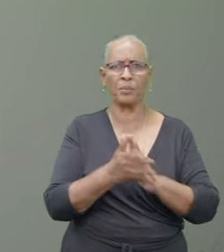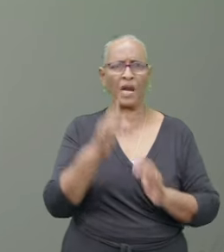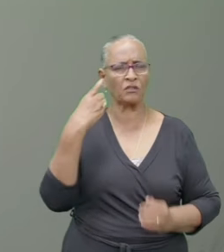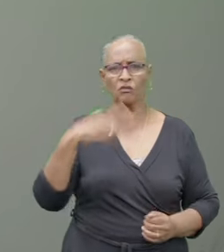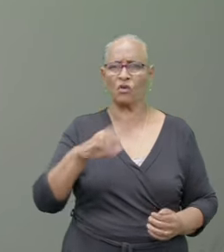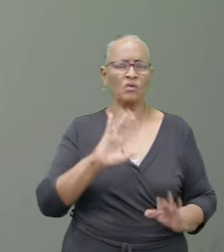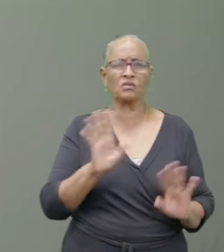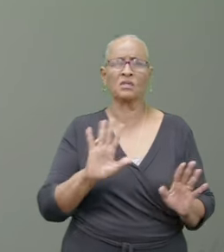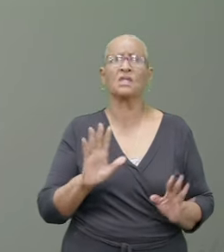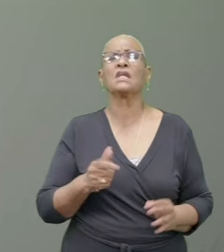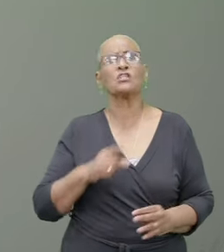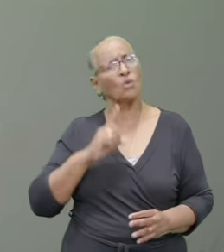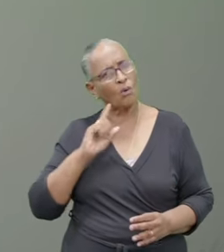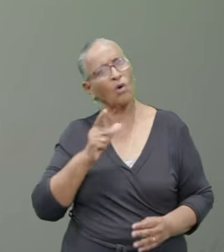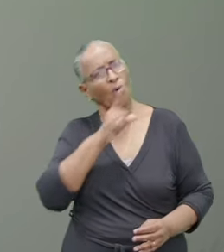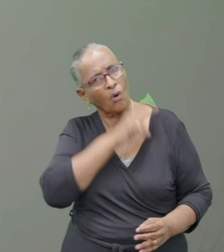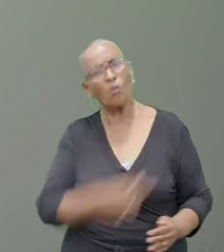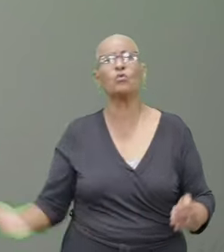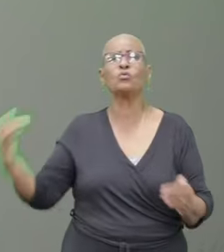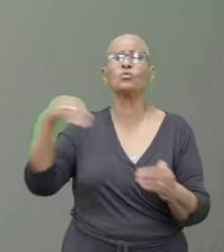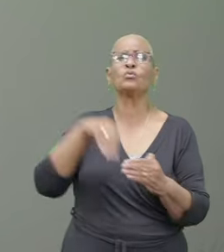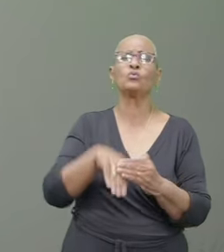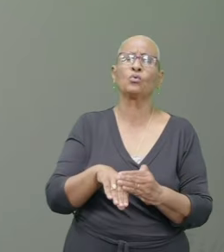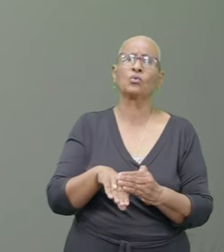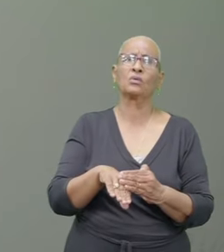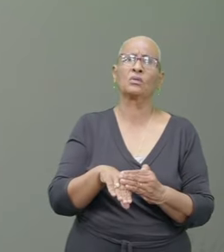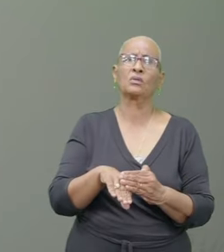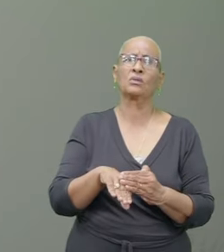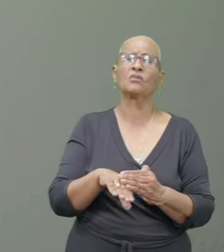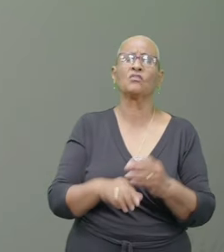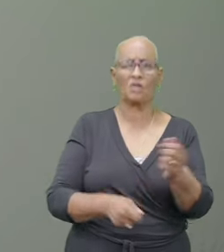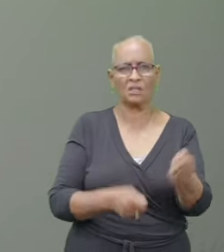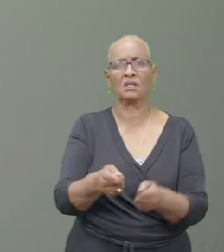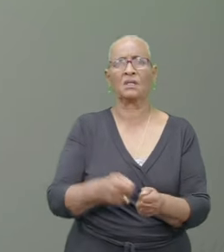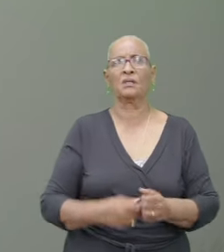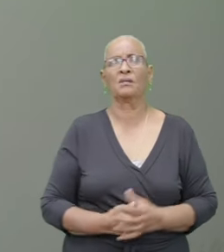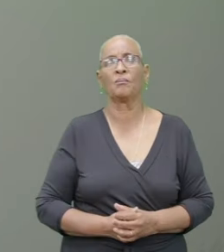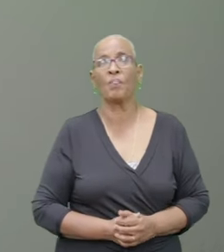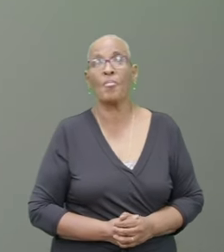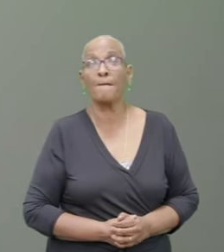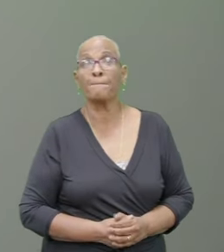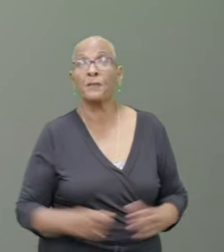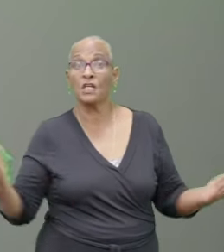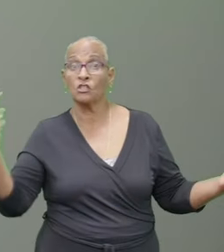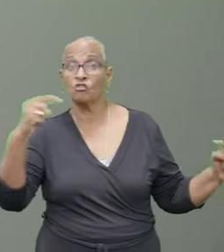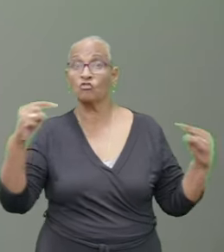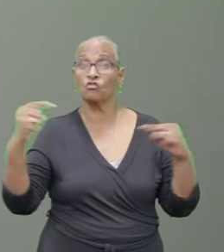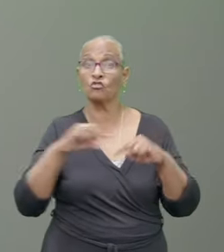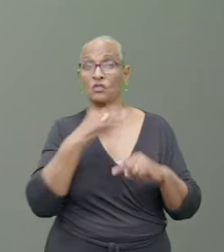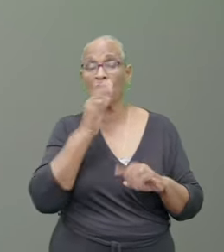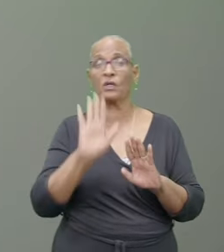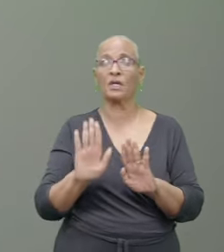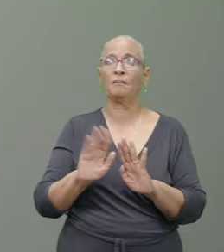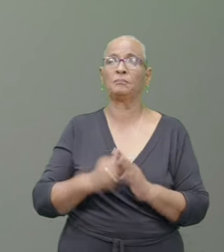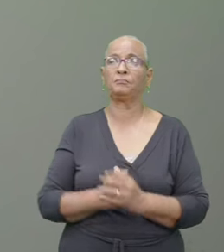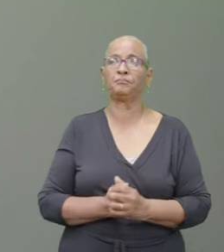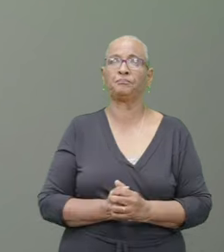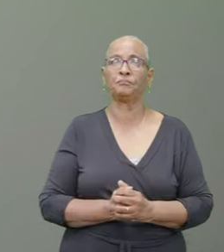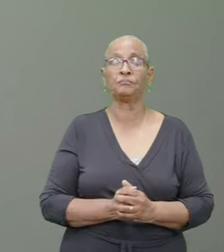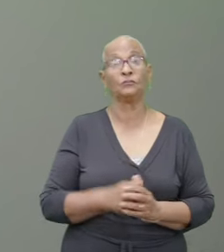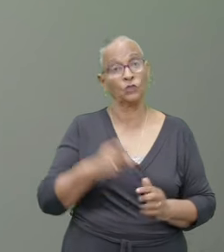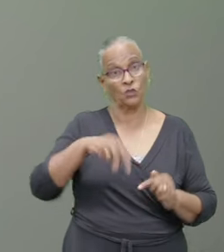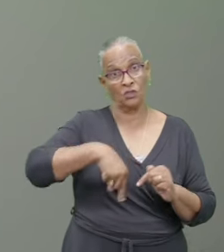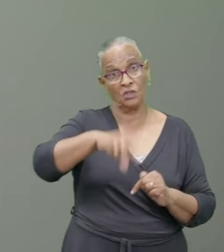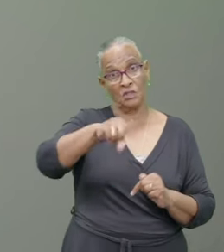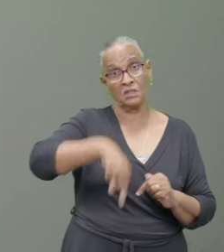uitvloeisel geweest van het besluit van de regering om die 1000 SRI aan te passen. Maar goed, die discussie, andere discussie. U hoort binnenkort